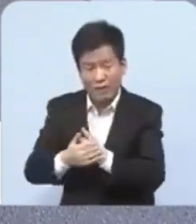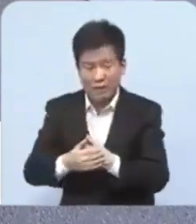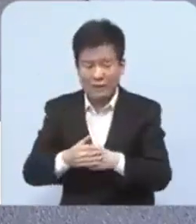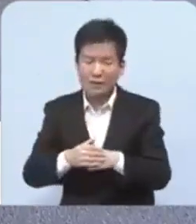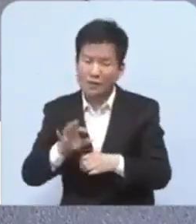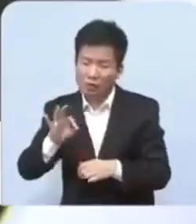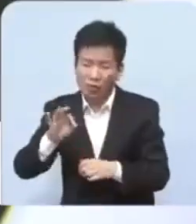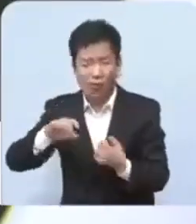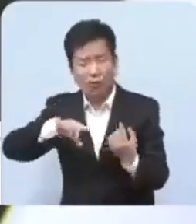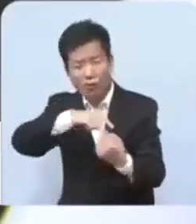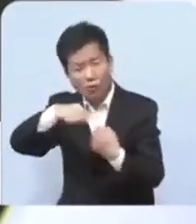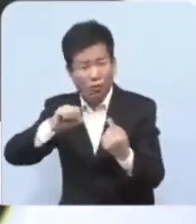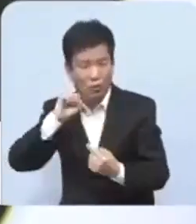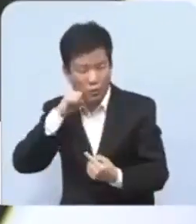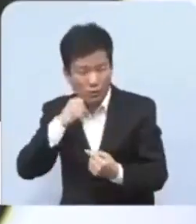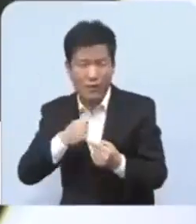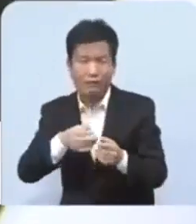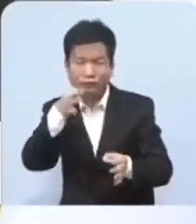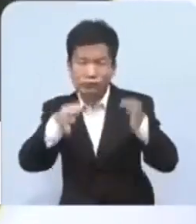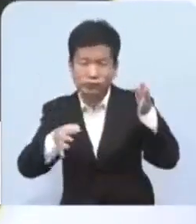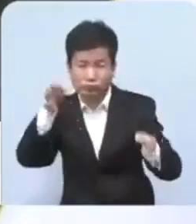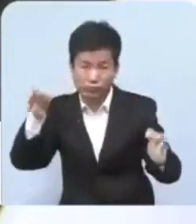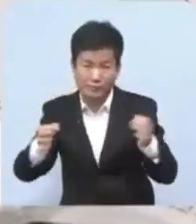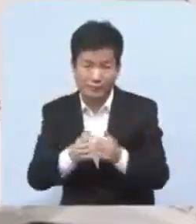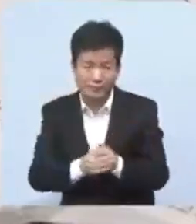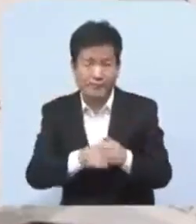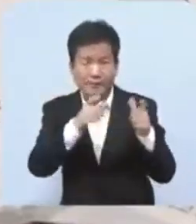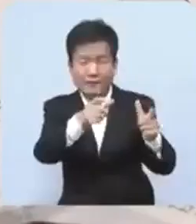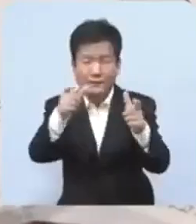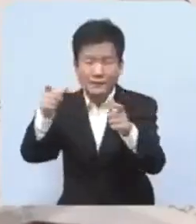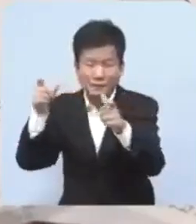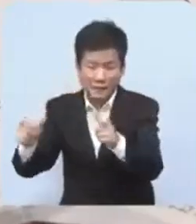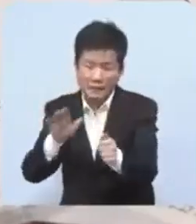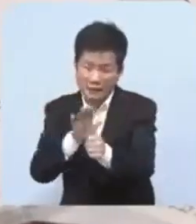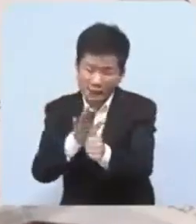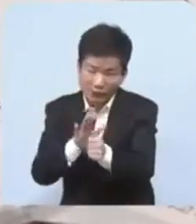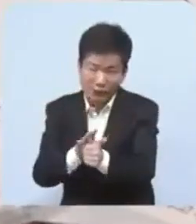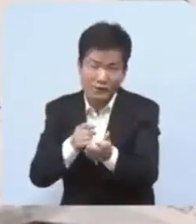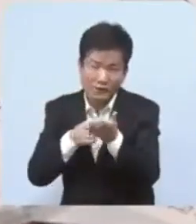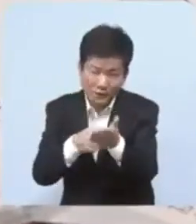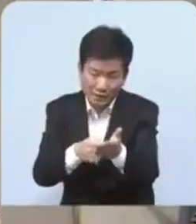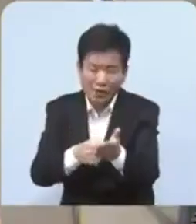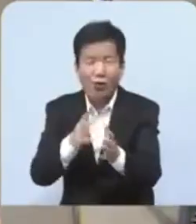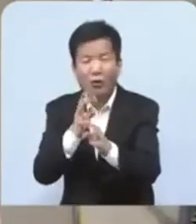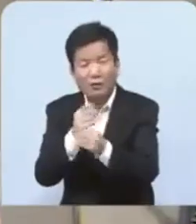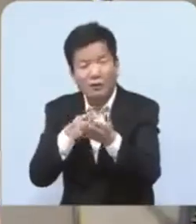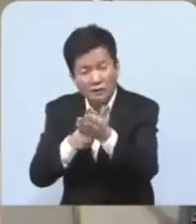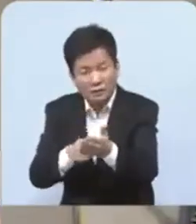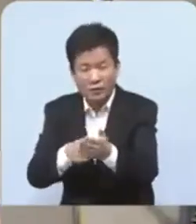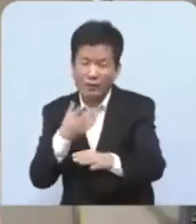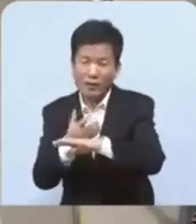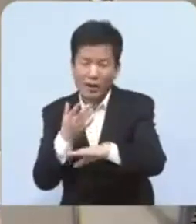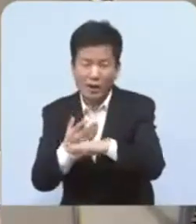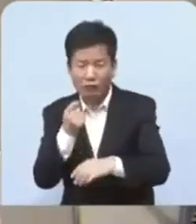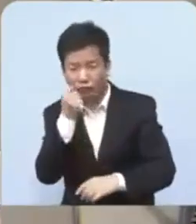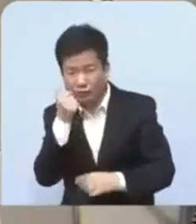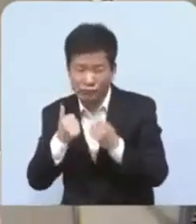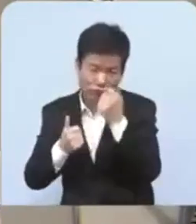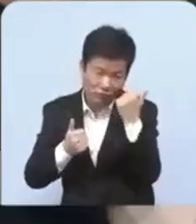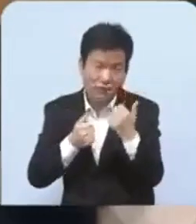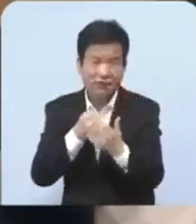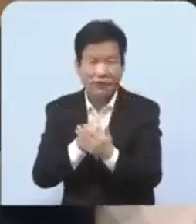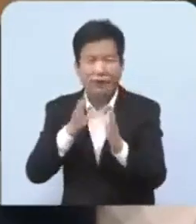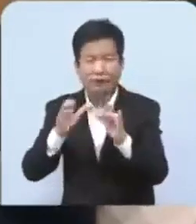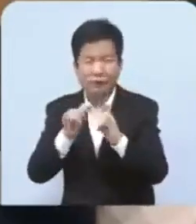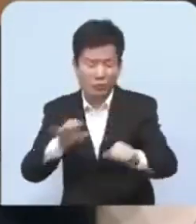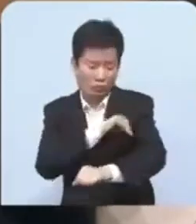자치단체 재정 여력에 따라 제각각입니다. 지역마다 지원 기준이나 신청 시기도 달라 보조금 눈치 싸움이 가열되자